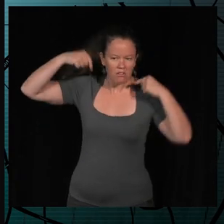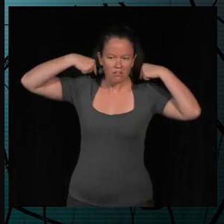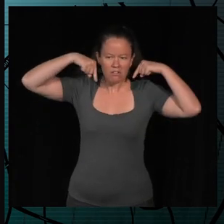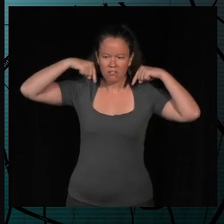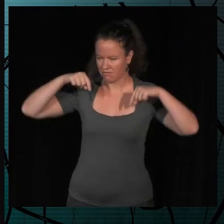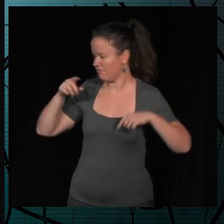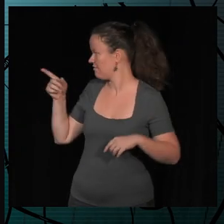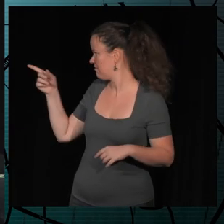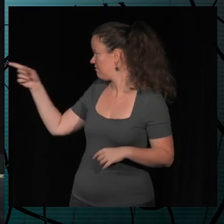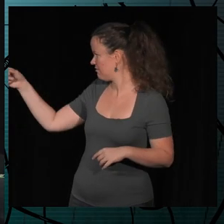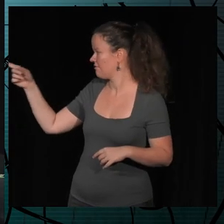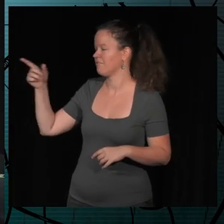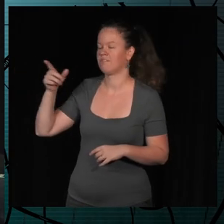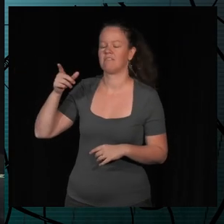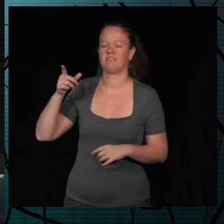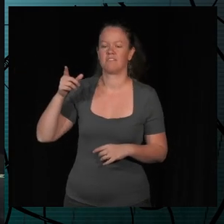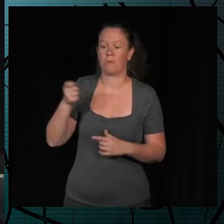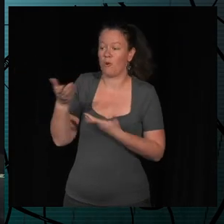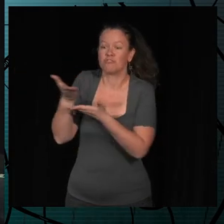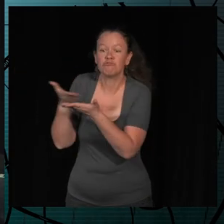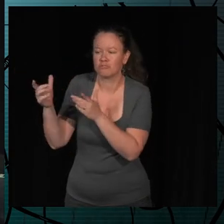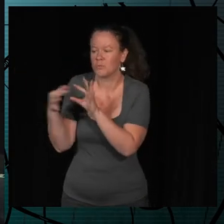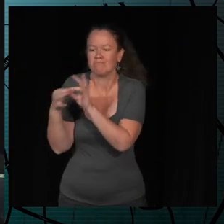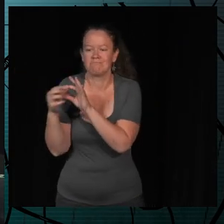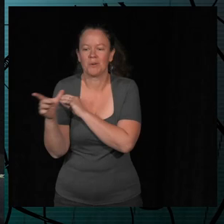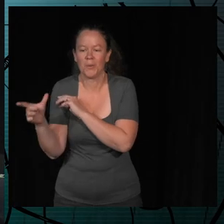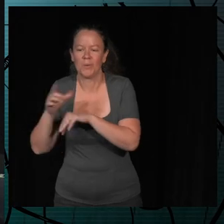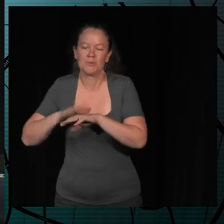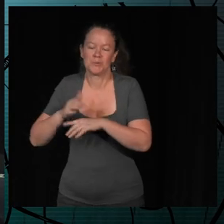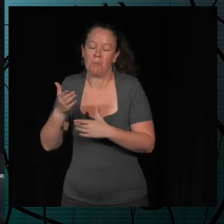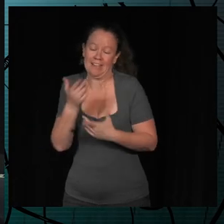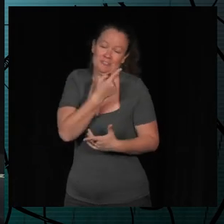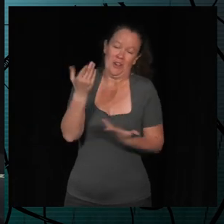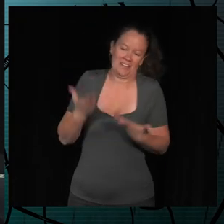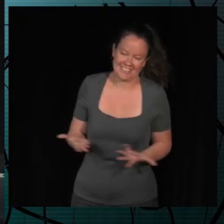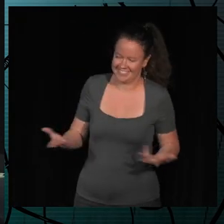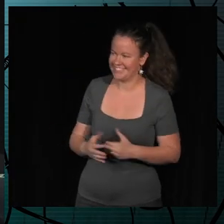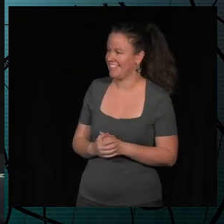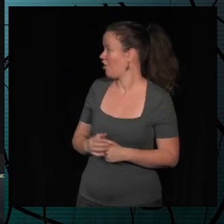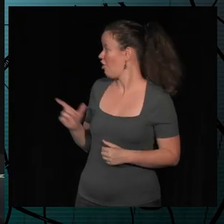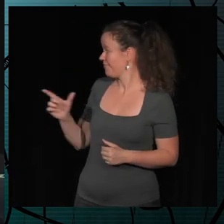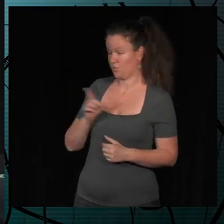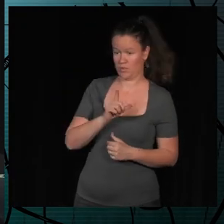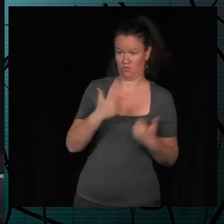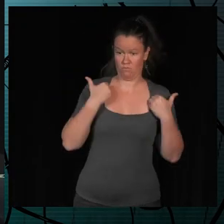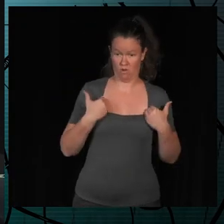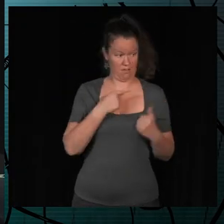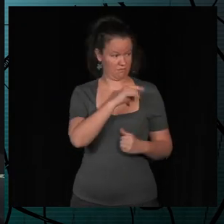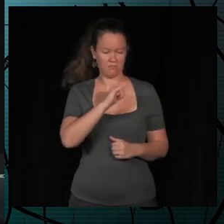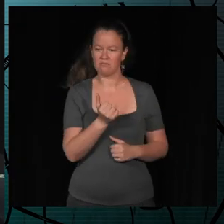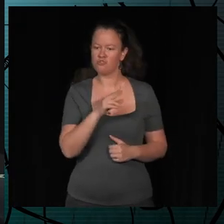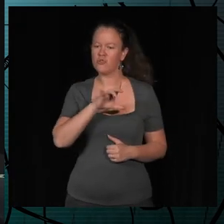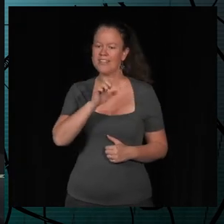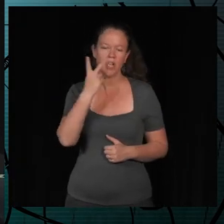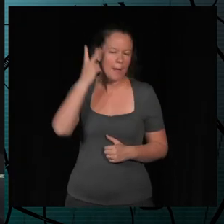pas le faire mais Julie et moi nous interviendrons évidemment au besoins alors je dois préciser que Julie et moi nous sommes sociologues tous les deux mais pas spécialistes du jeu